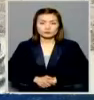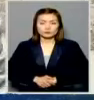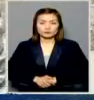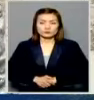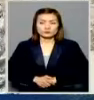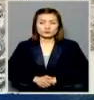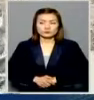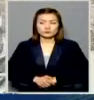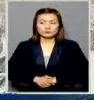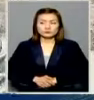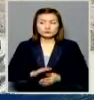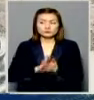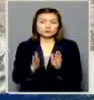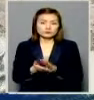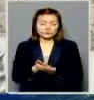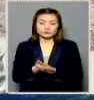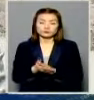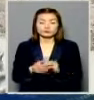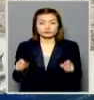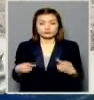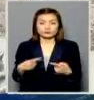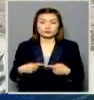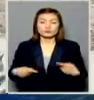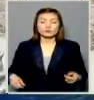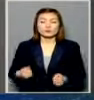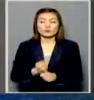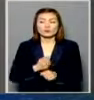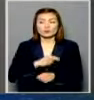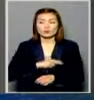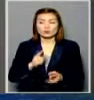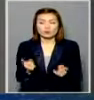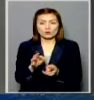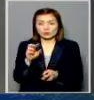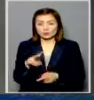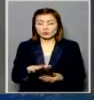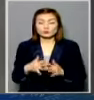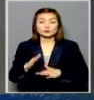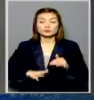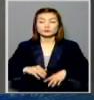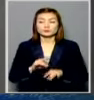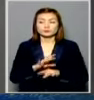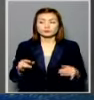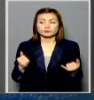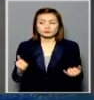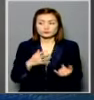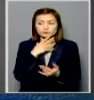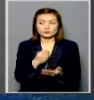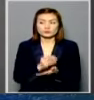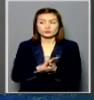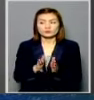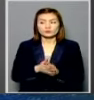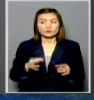шаруагерлердің. Осындай жағдай тұрақтандыру үшін көптеген жұмыстар жасауымыз керек. Облыстық ауыл шаруашылығы мамандары да өз кезегінде